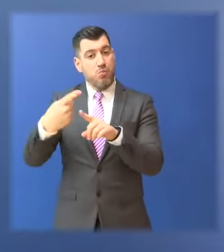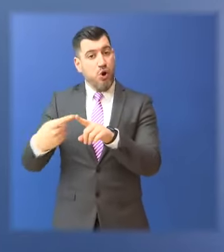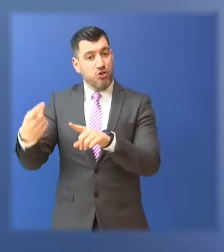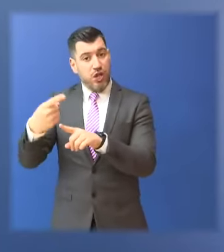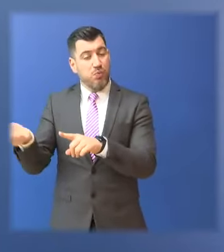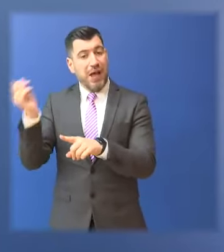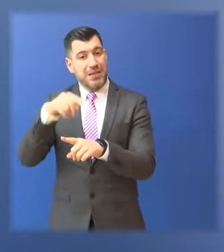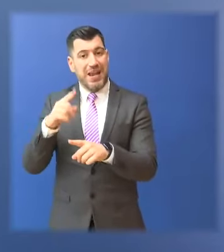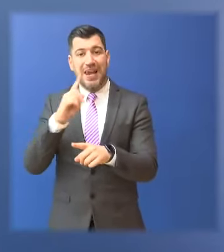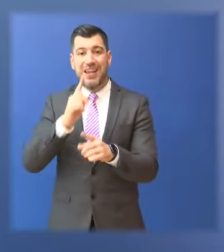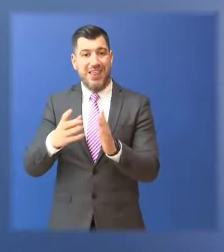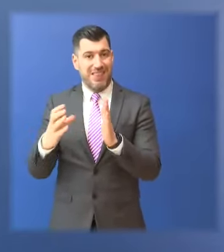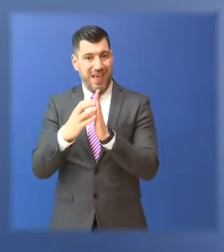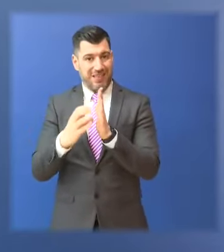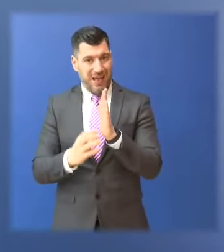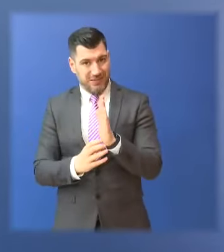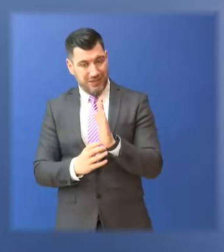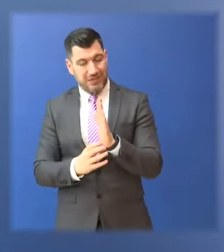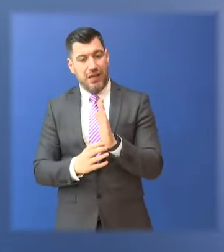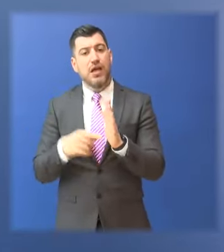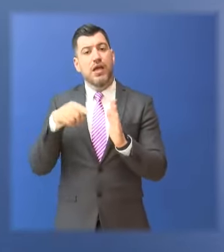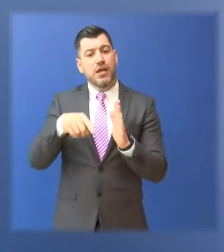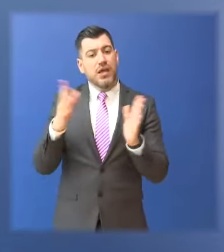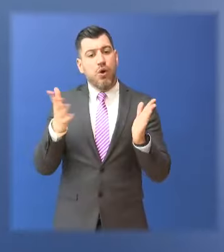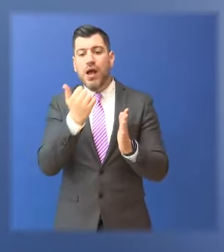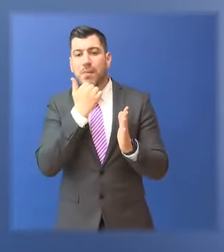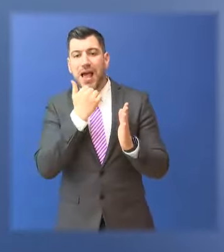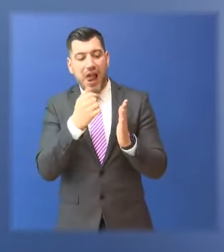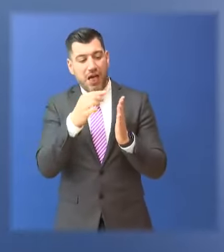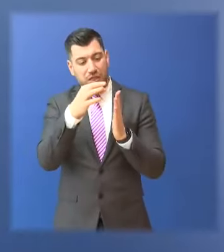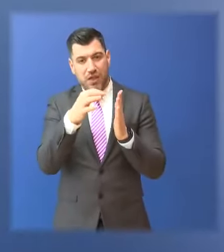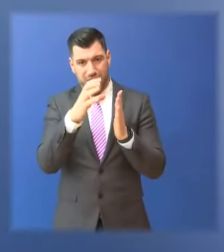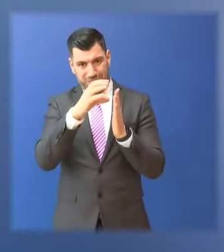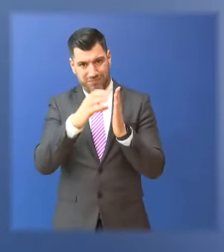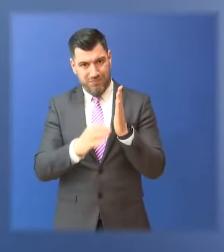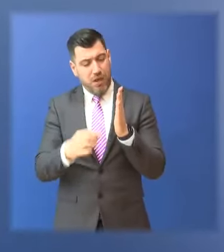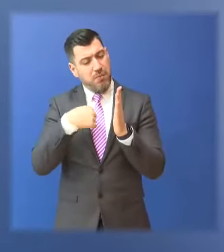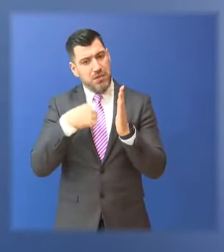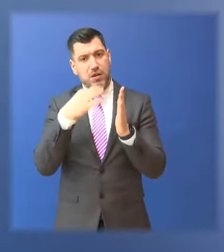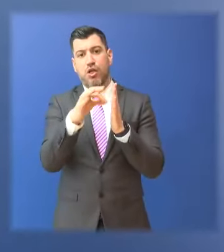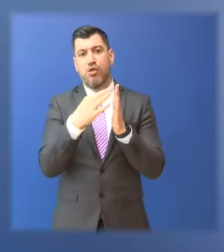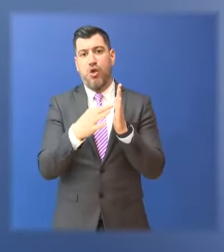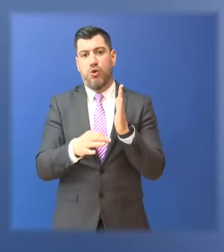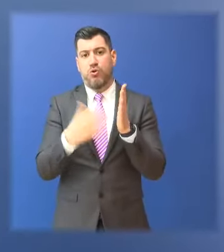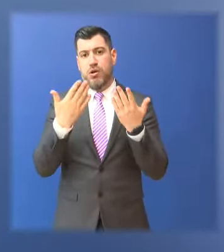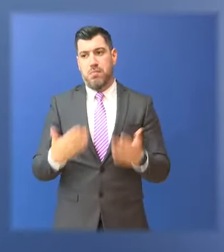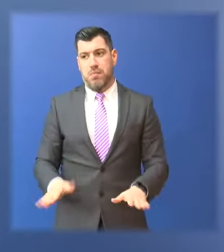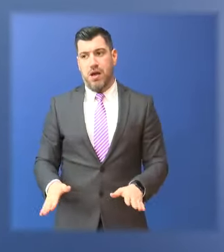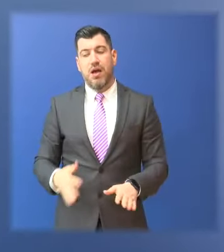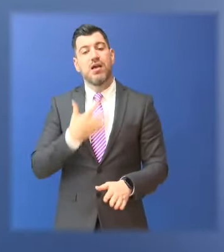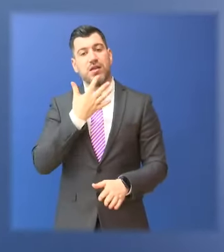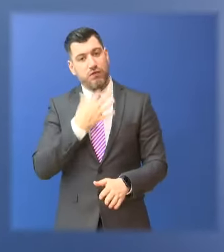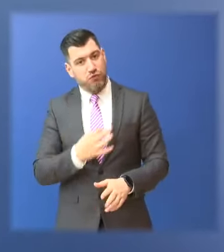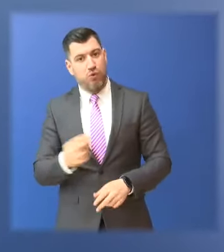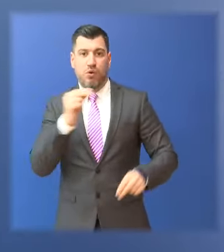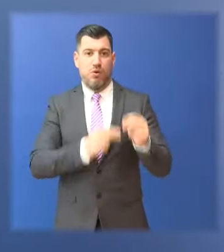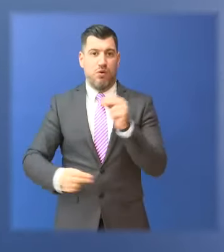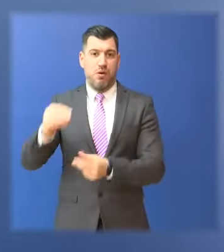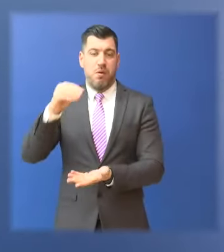λειτουργικό κάποια πράγματα τα οποία έπρεπε να γίνουν σε μια συνολική παρέμβαση. Έτσι. Ως προς το θέμα των